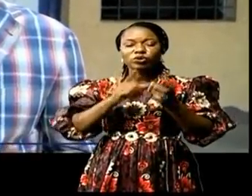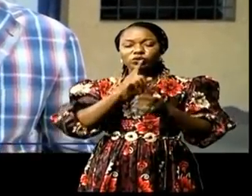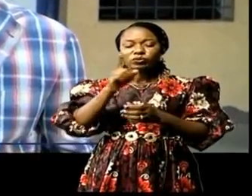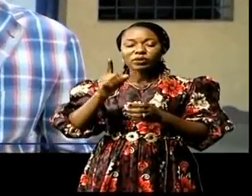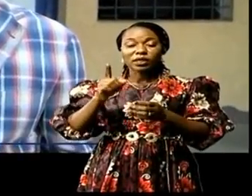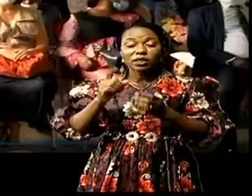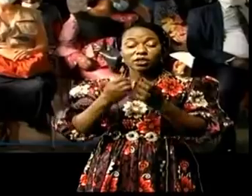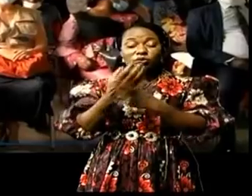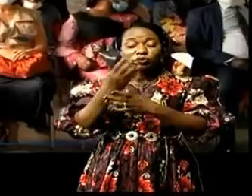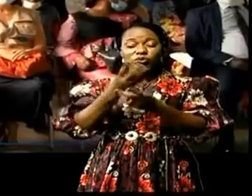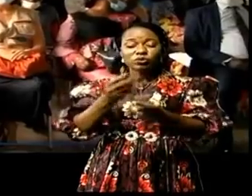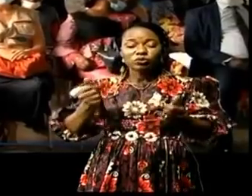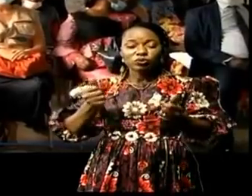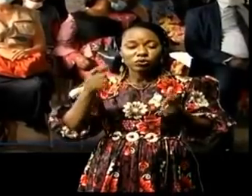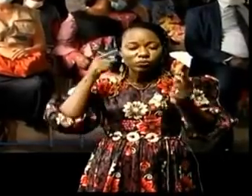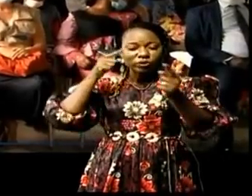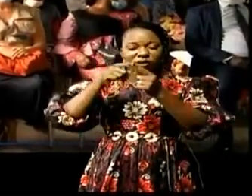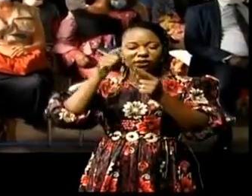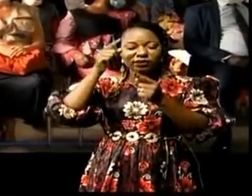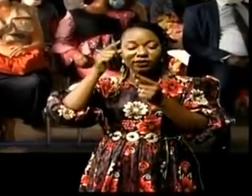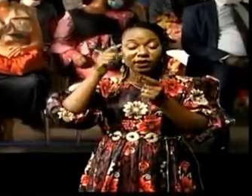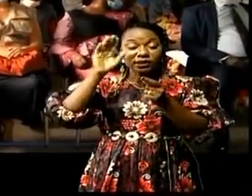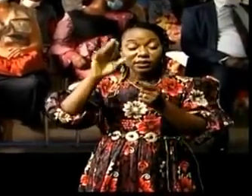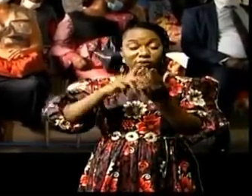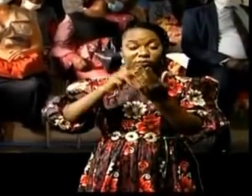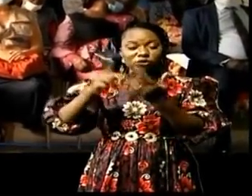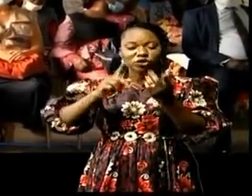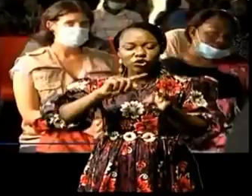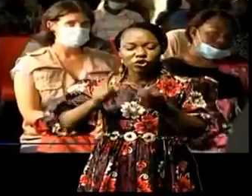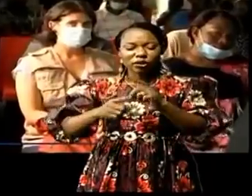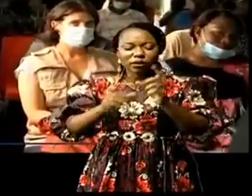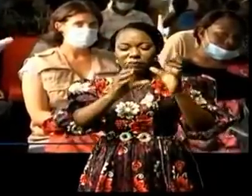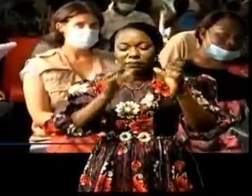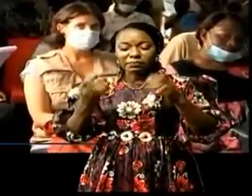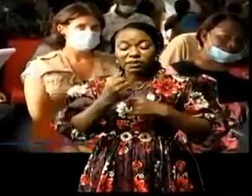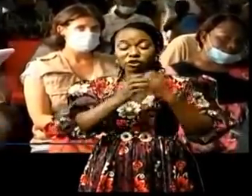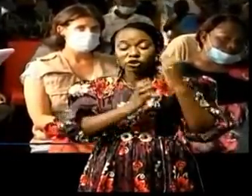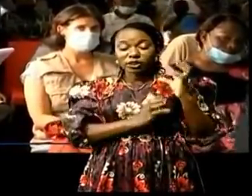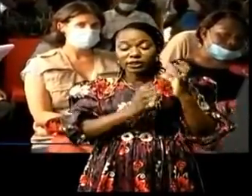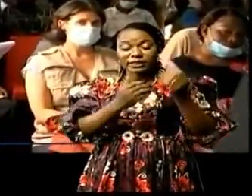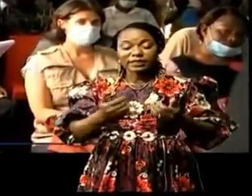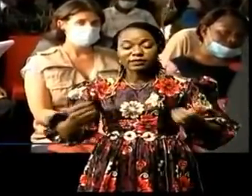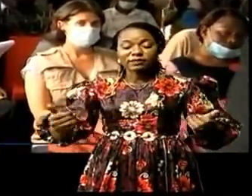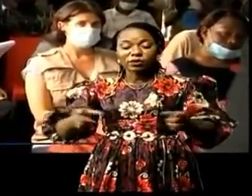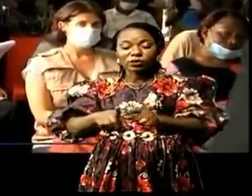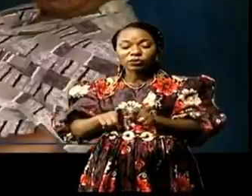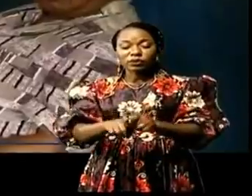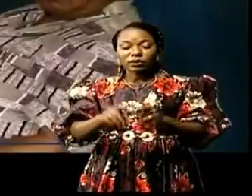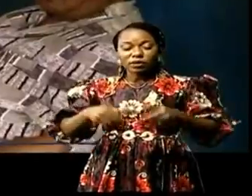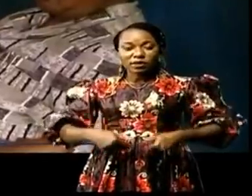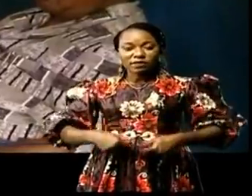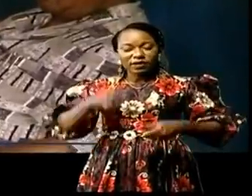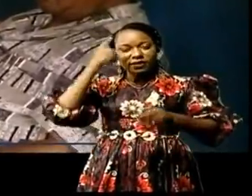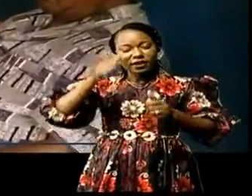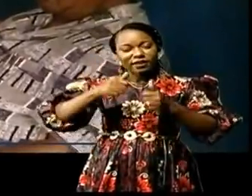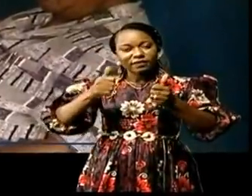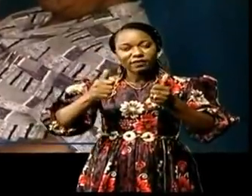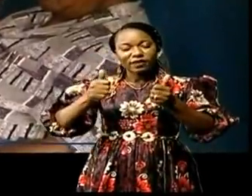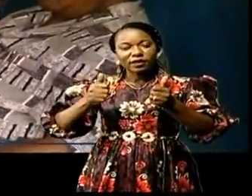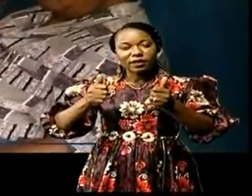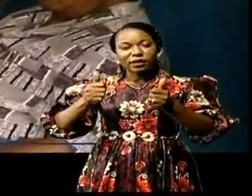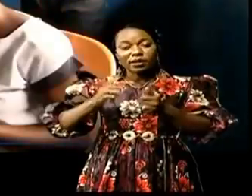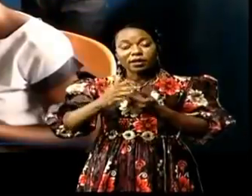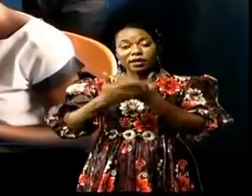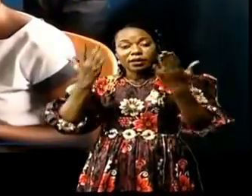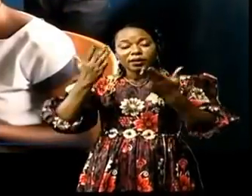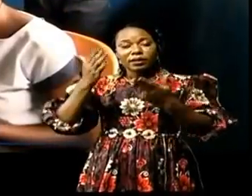de solutions. L'objectif de ce projet est d'améliorer la prise en charge des enfants et jeunes en situation difficile de la ville-province Kinshasa